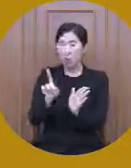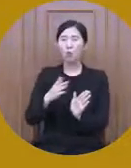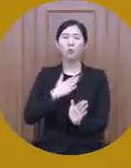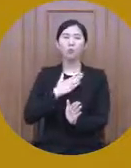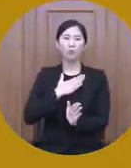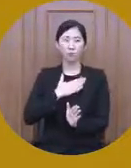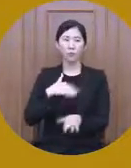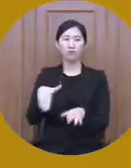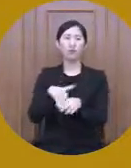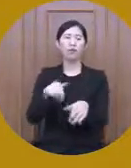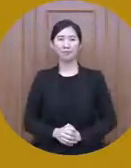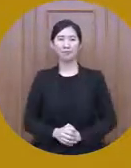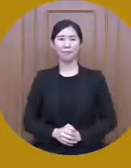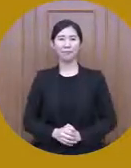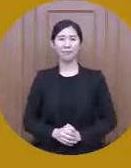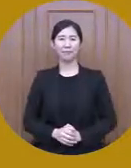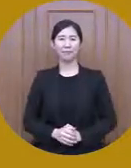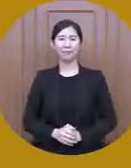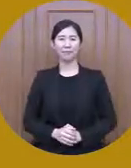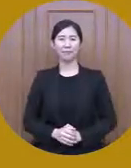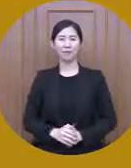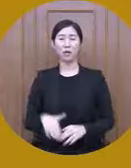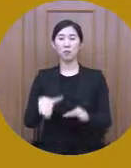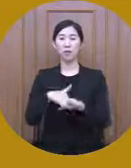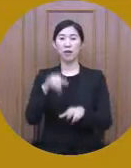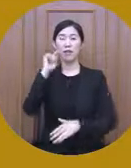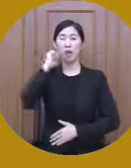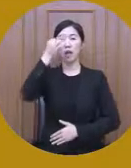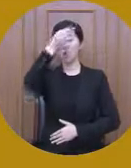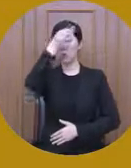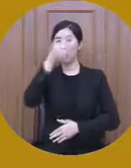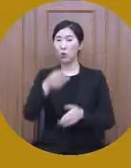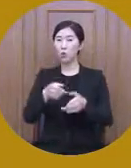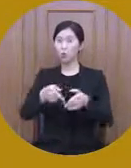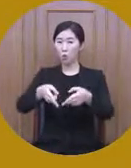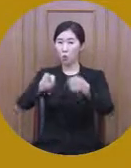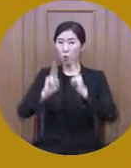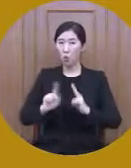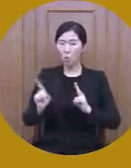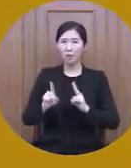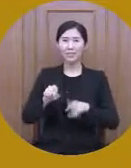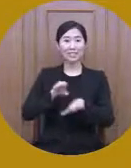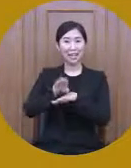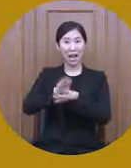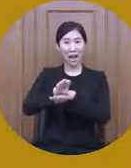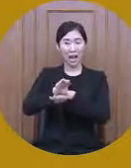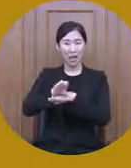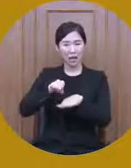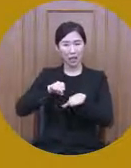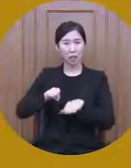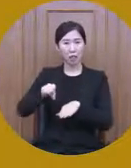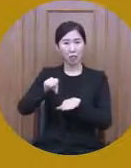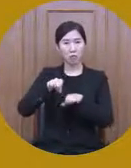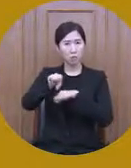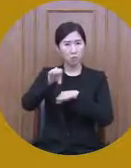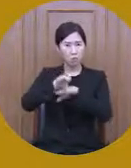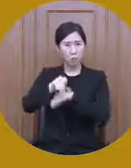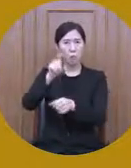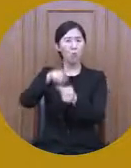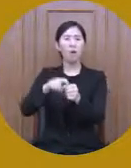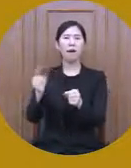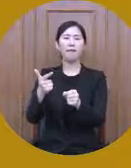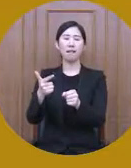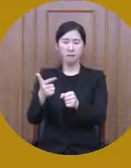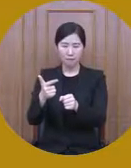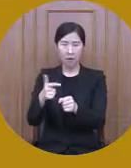통해 시작하고자 합니다. 문화예술교는 일반적인 차도교가 아닌 탄소저감을 위한 친환경 보도교로